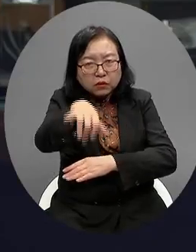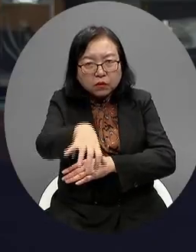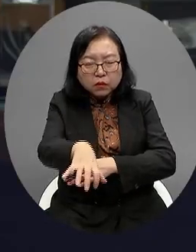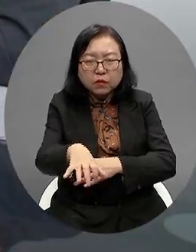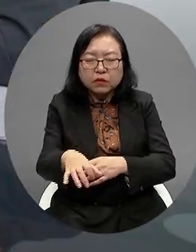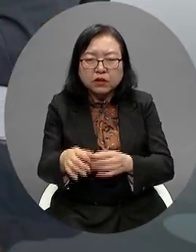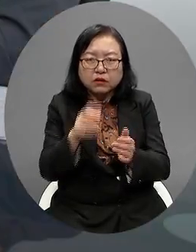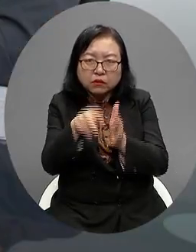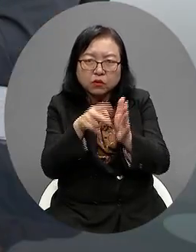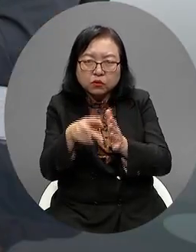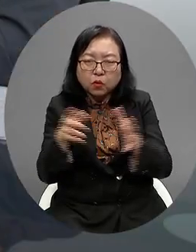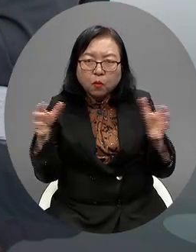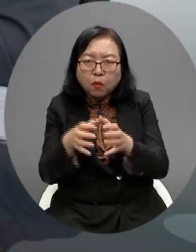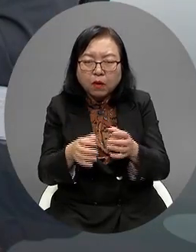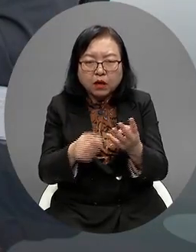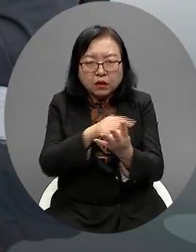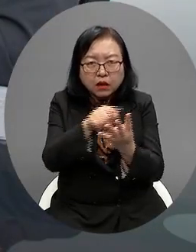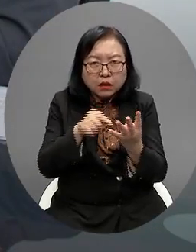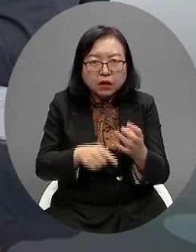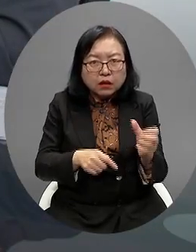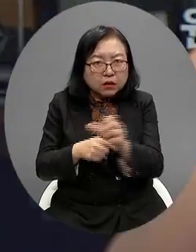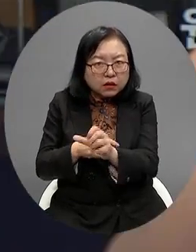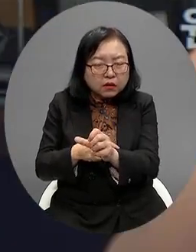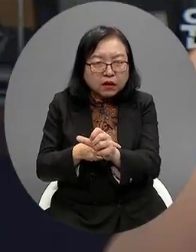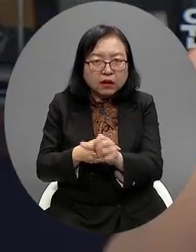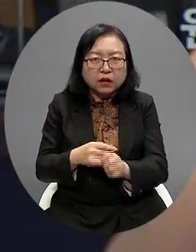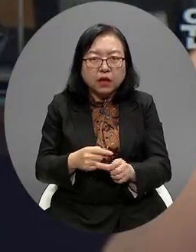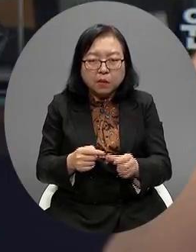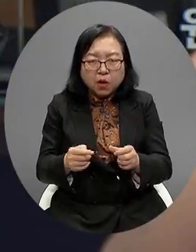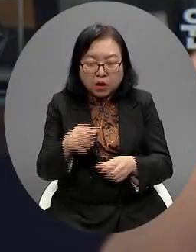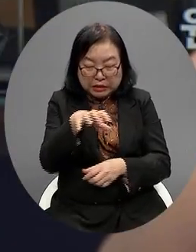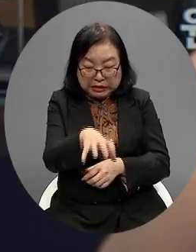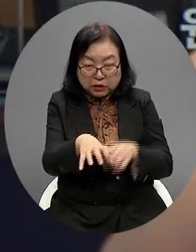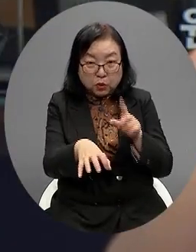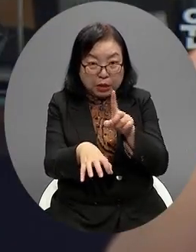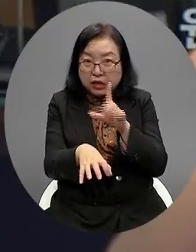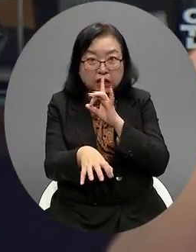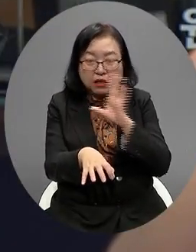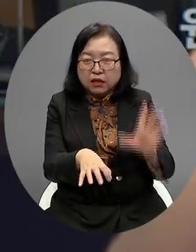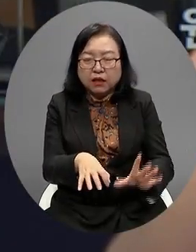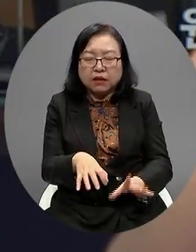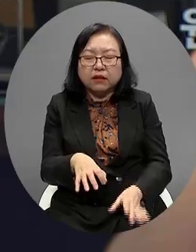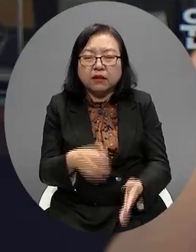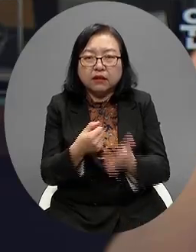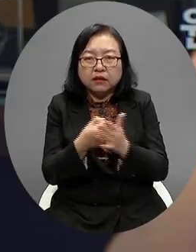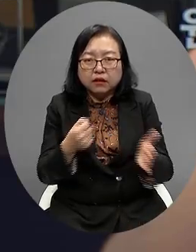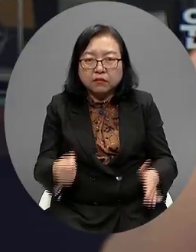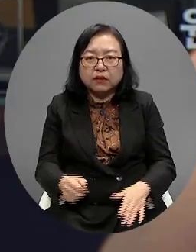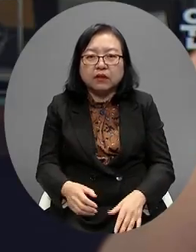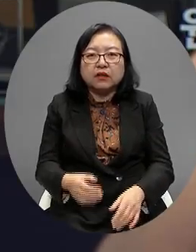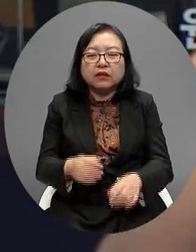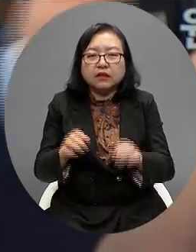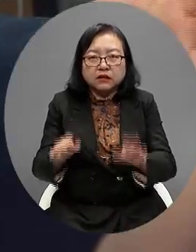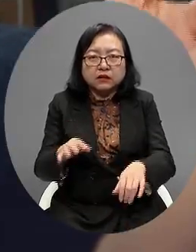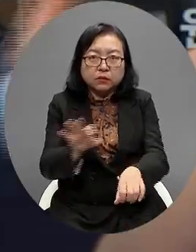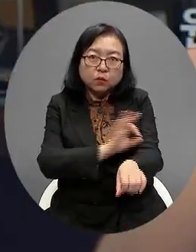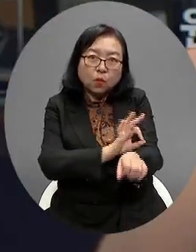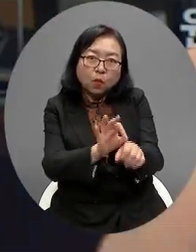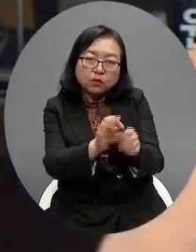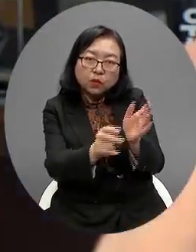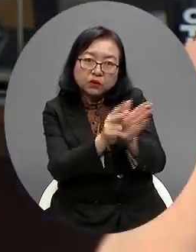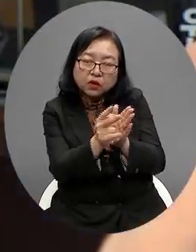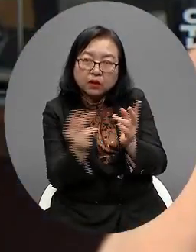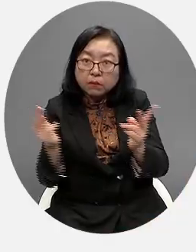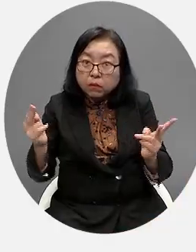들어갑니다. 네. 이게 같은 홈으로 못 들어가거든요. 그렇겠죠. 그러면 지금 오송역보다도 폭이 더 커져야